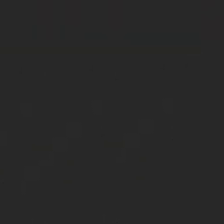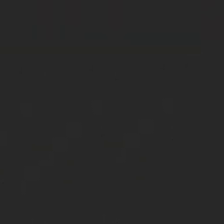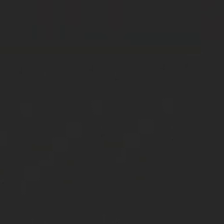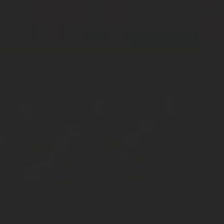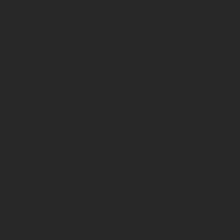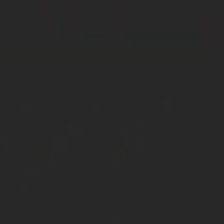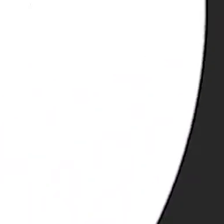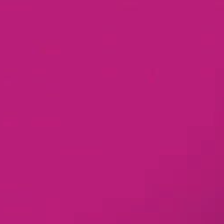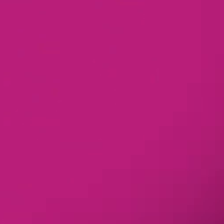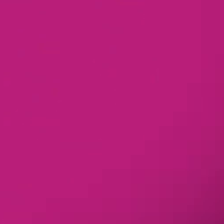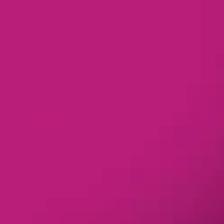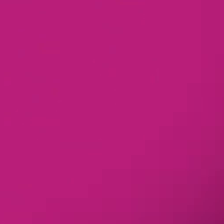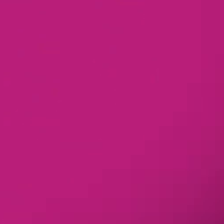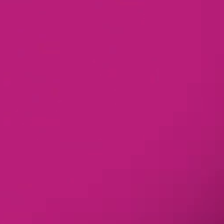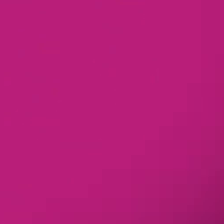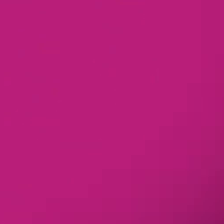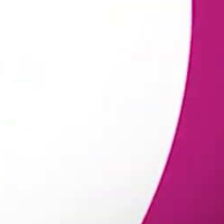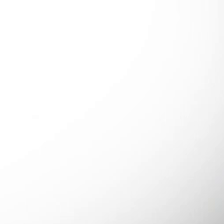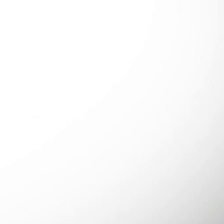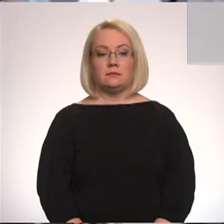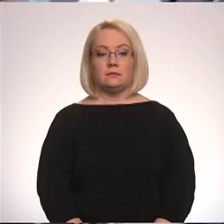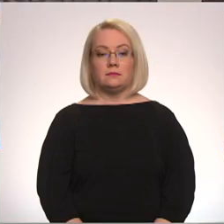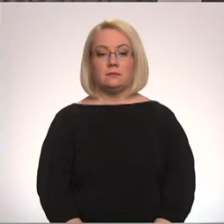Re, viss ēters ir te!